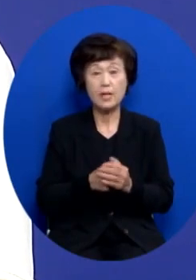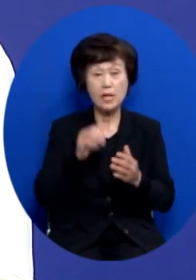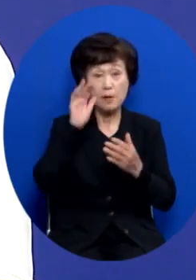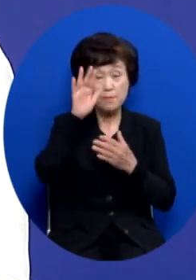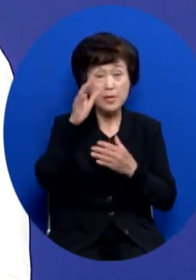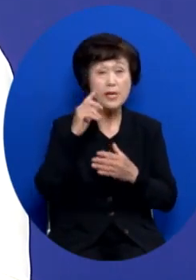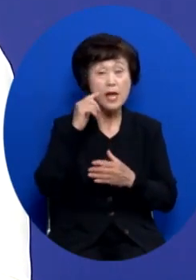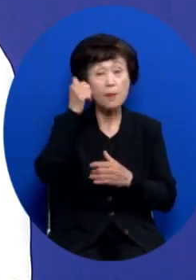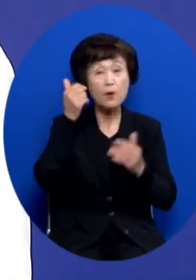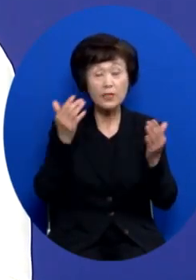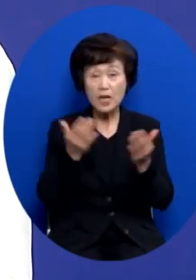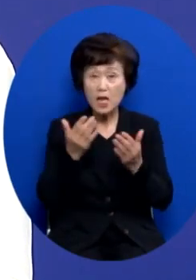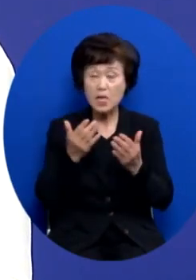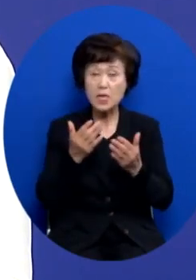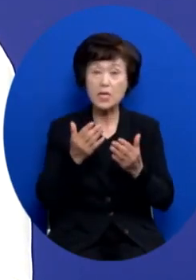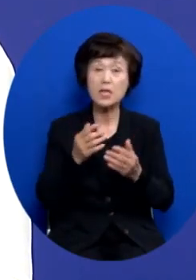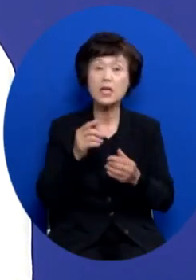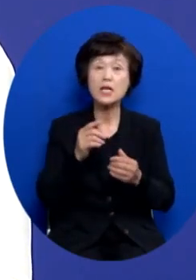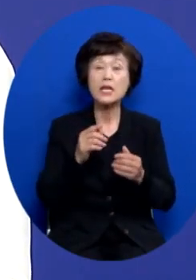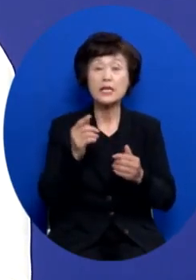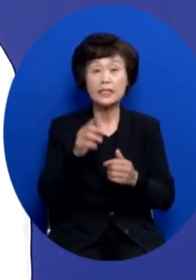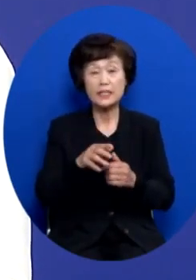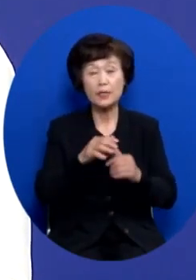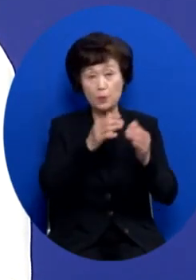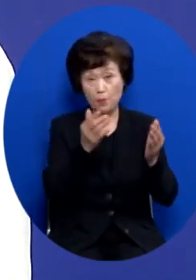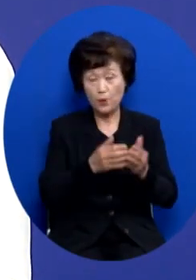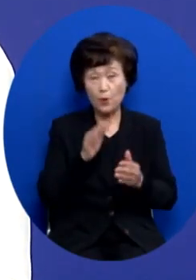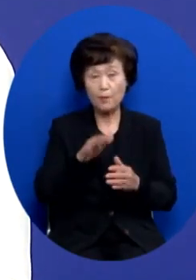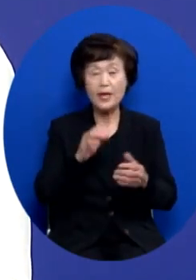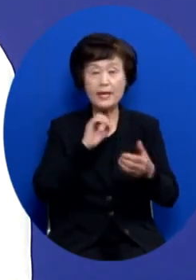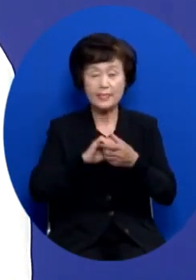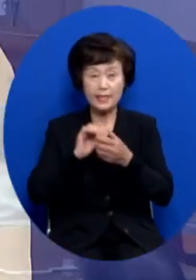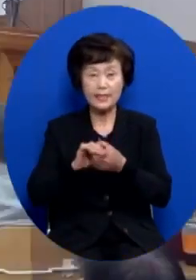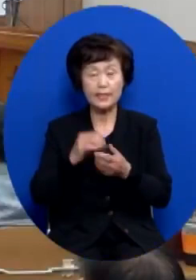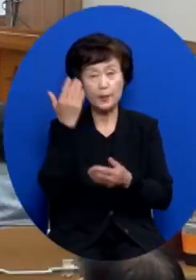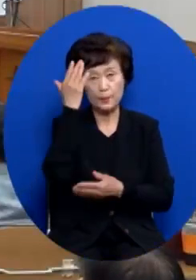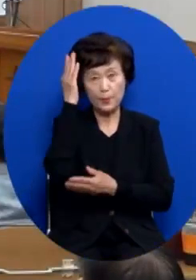미래목회 포럼이 18일 기독교회관에서 정기 포럼을 개최했습니다.